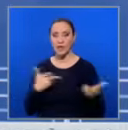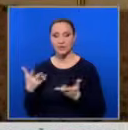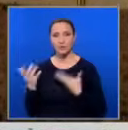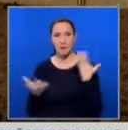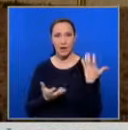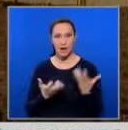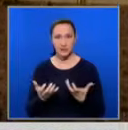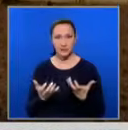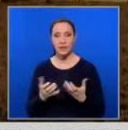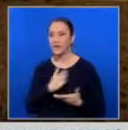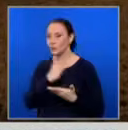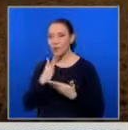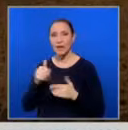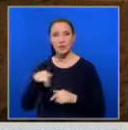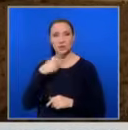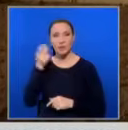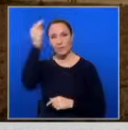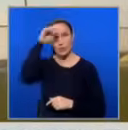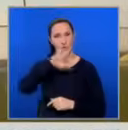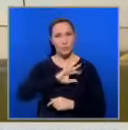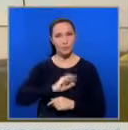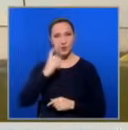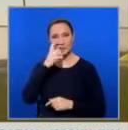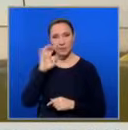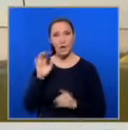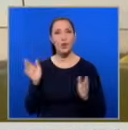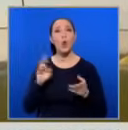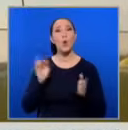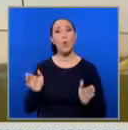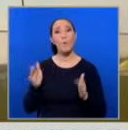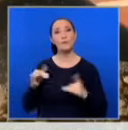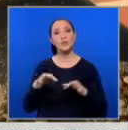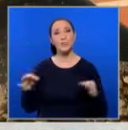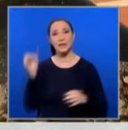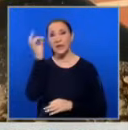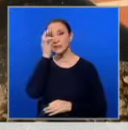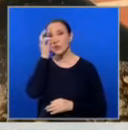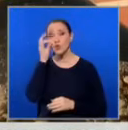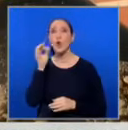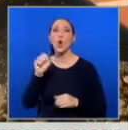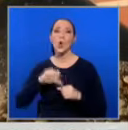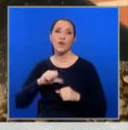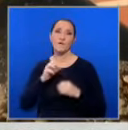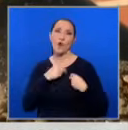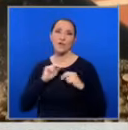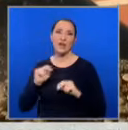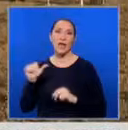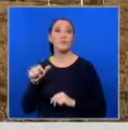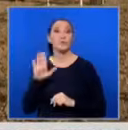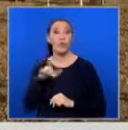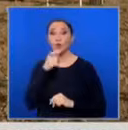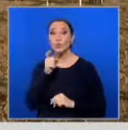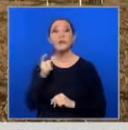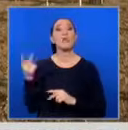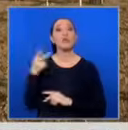газ. До края на тази година България ще получи 1 милиард кубични метра синьо гориво, увери Алиев. По думите му, това е двойно повече